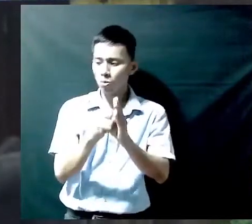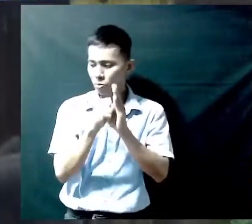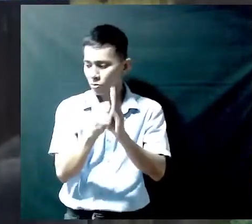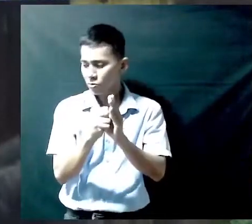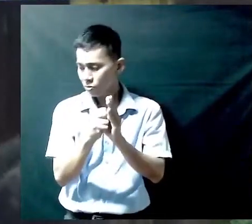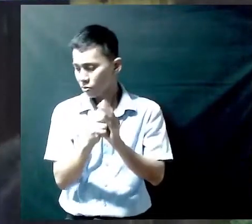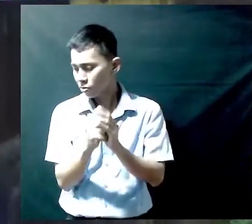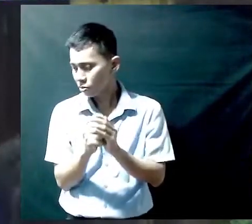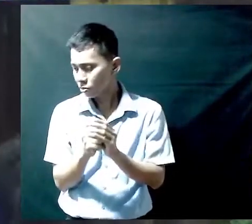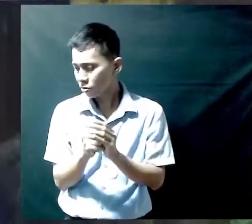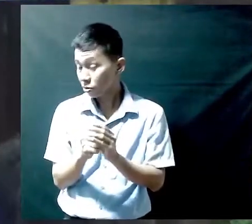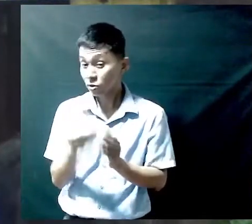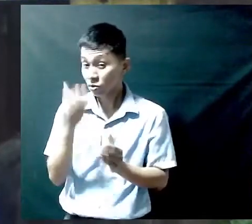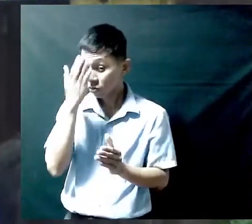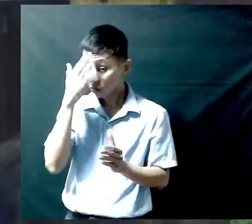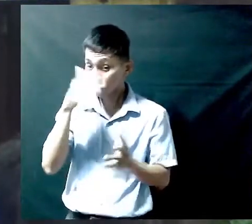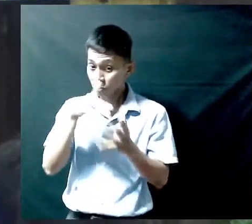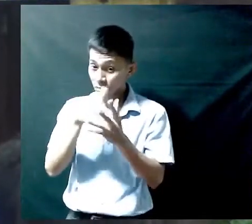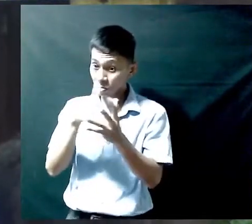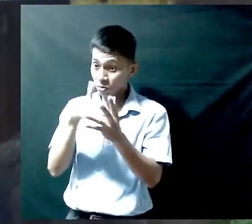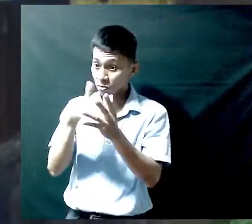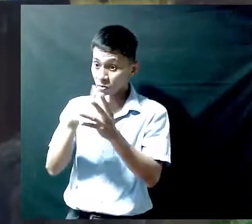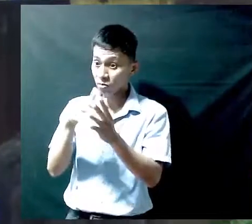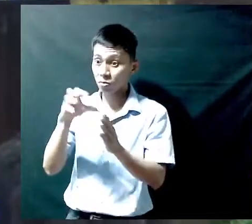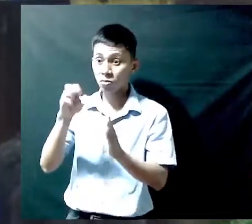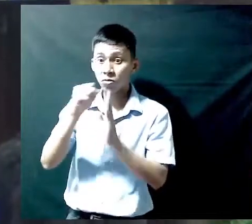Alam niyo, habang pinag-aaralan ko yung Samuel,